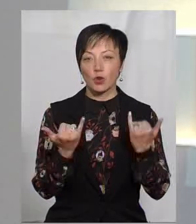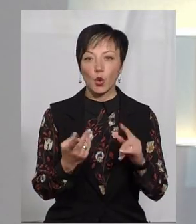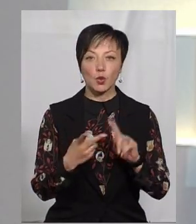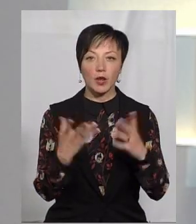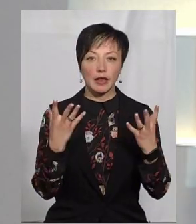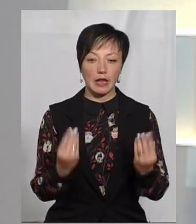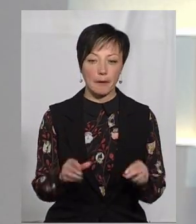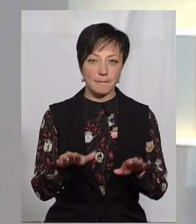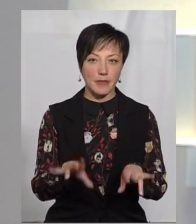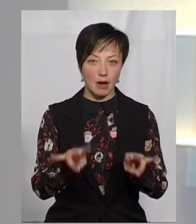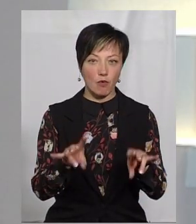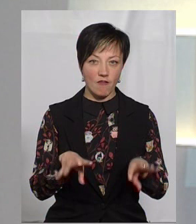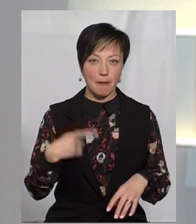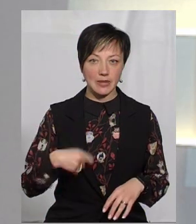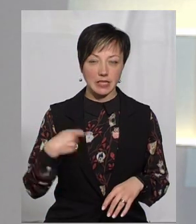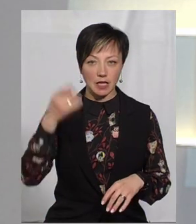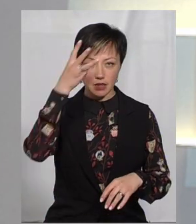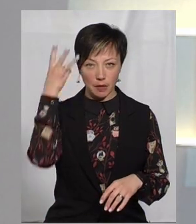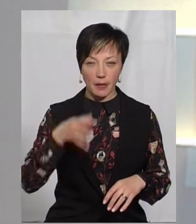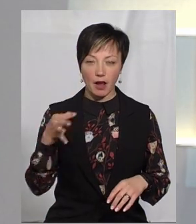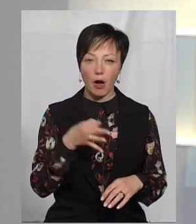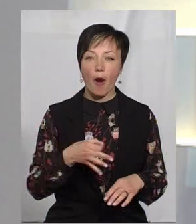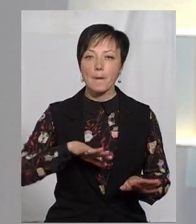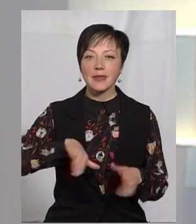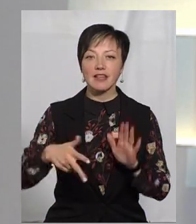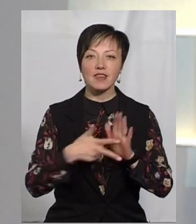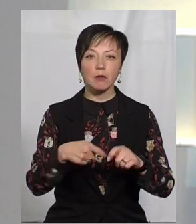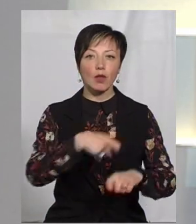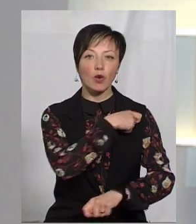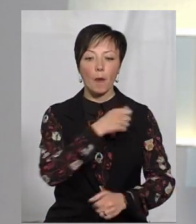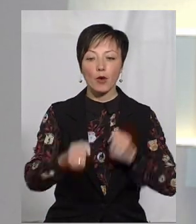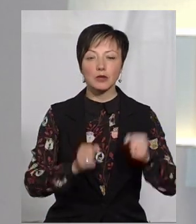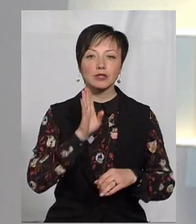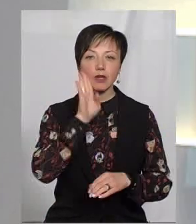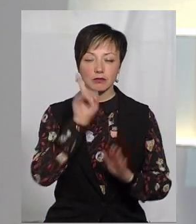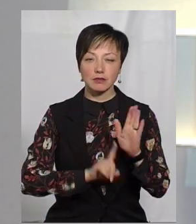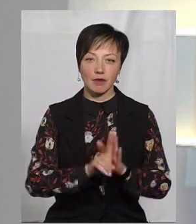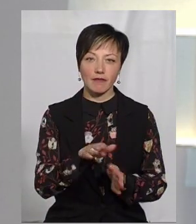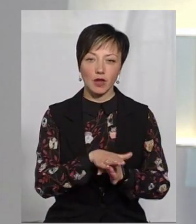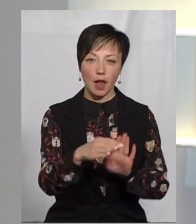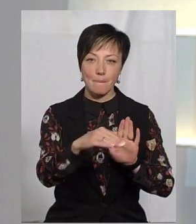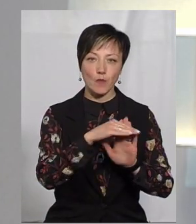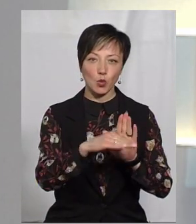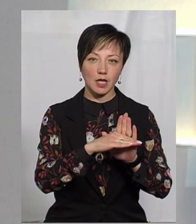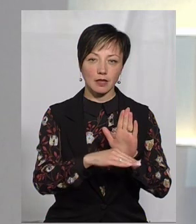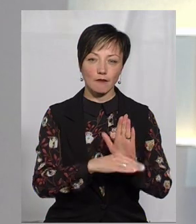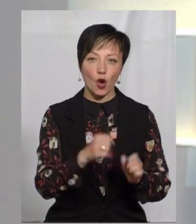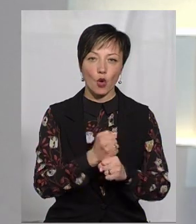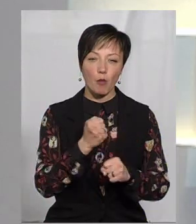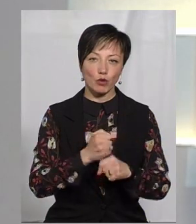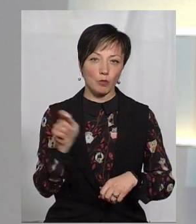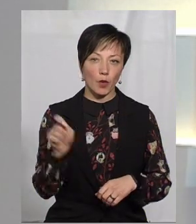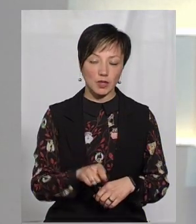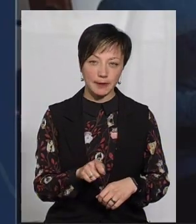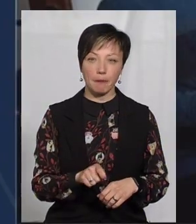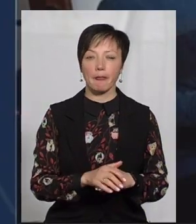Володимира Зеленського на Хмельниччині. Після 8-кілометрової пробіжки зранку він взявся до виконання пунктів робочої